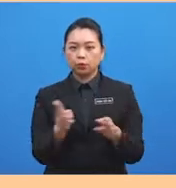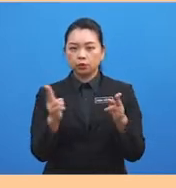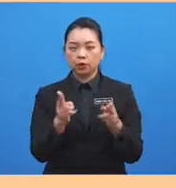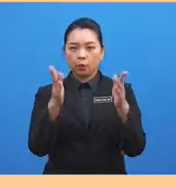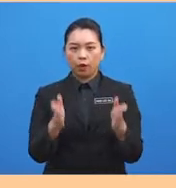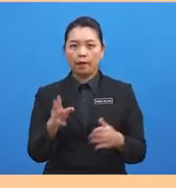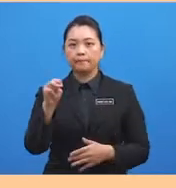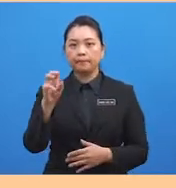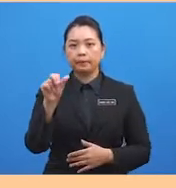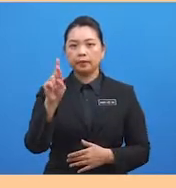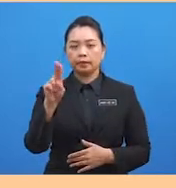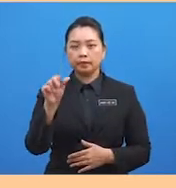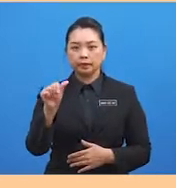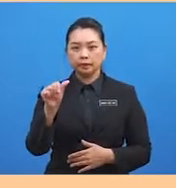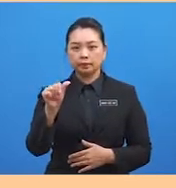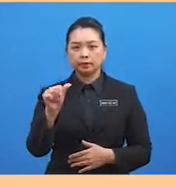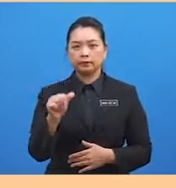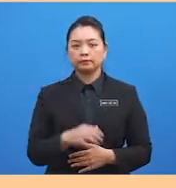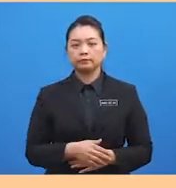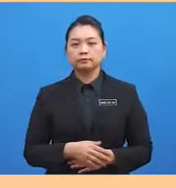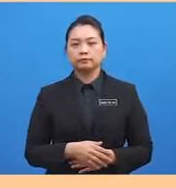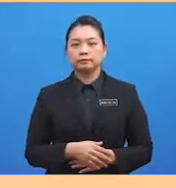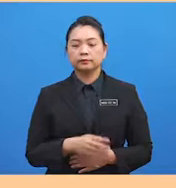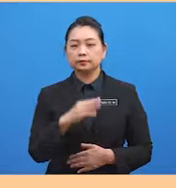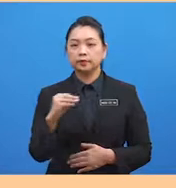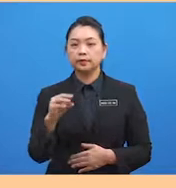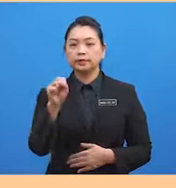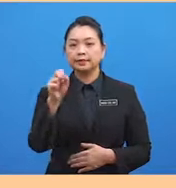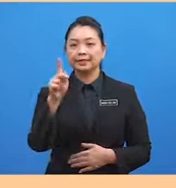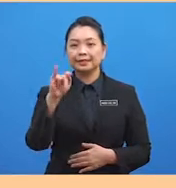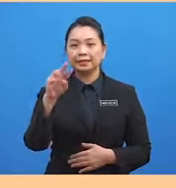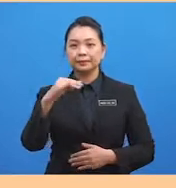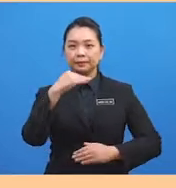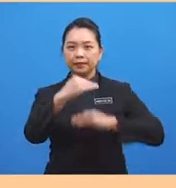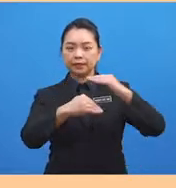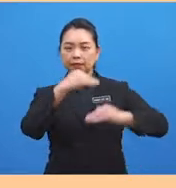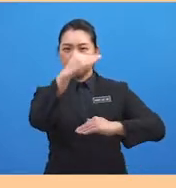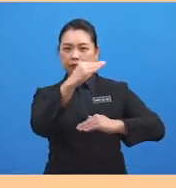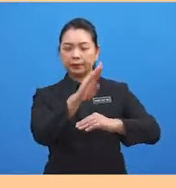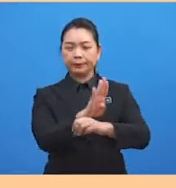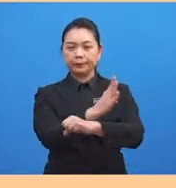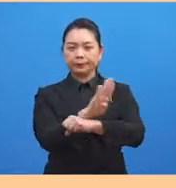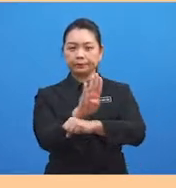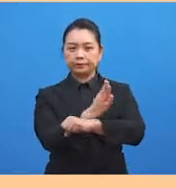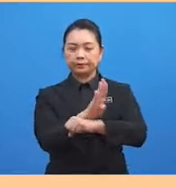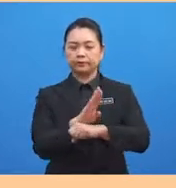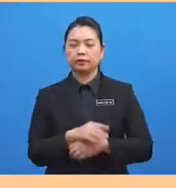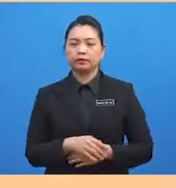Usahawan MARA (SJUM), Skim Pembiayaan Peningkatan